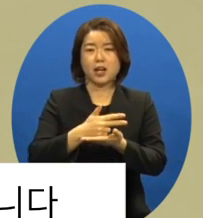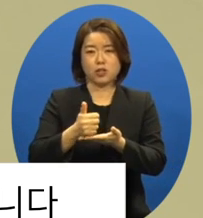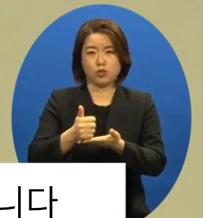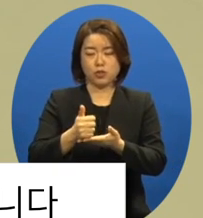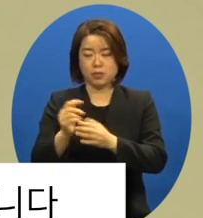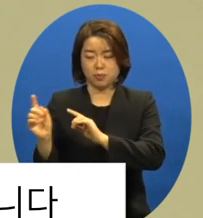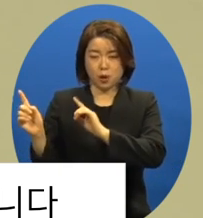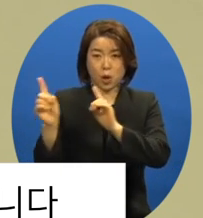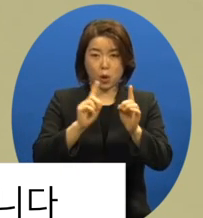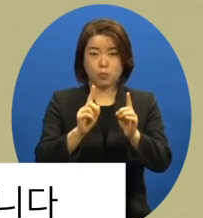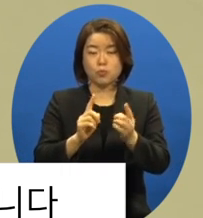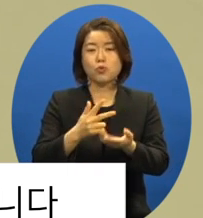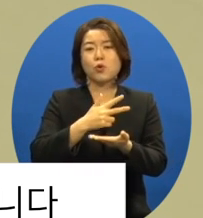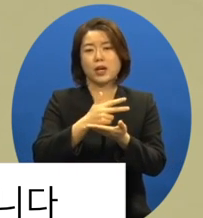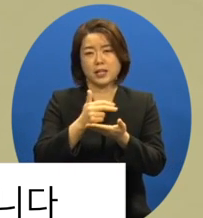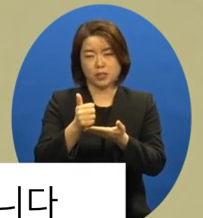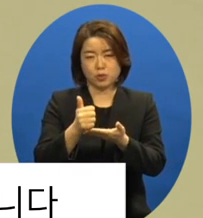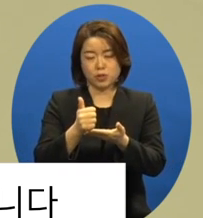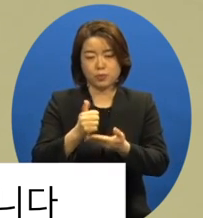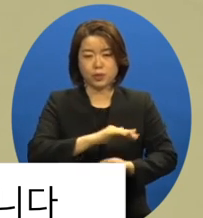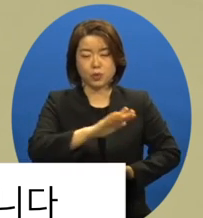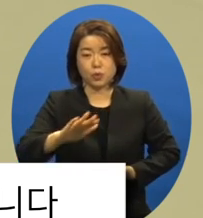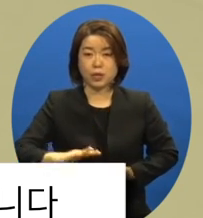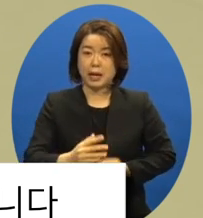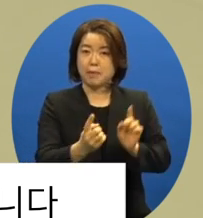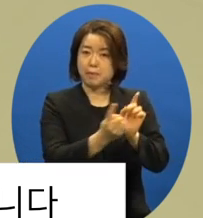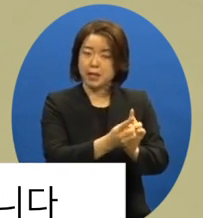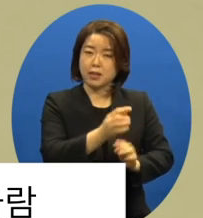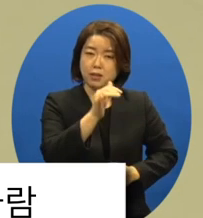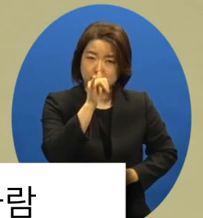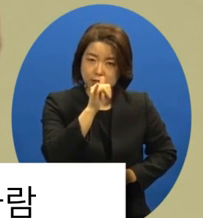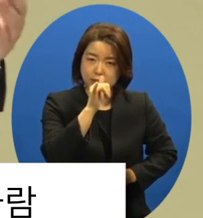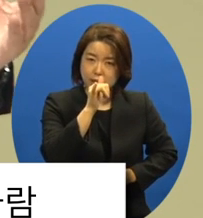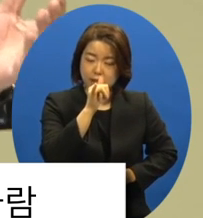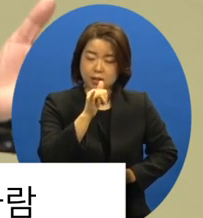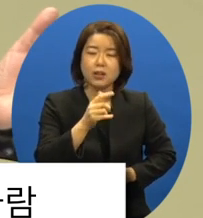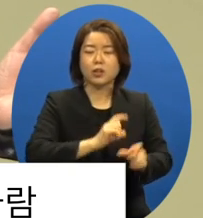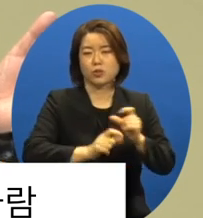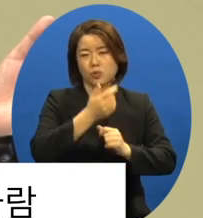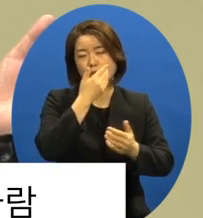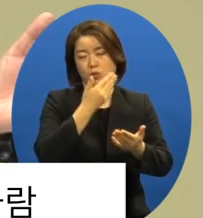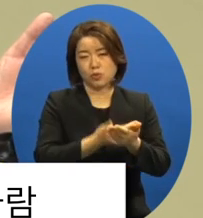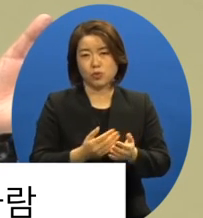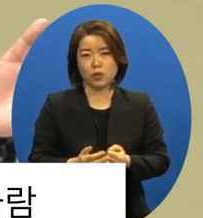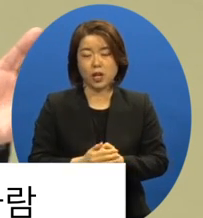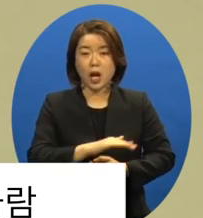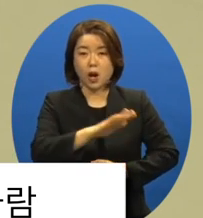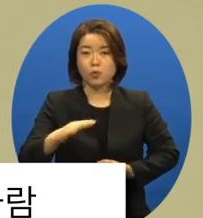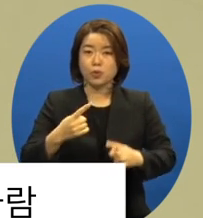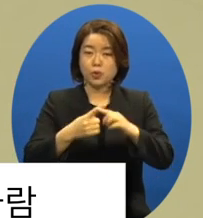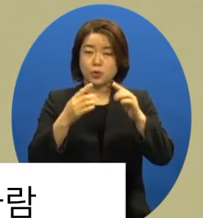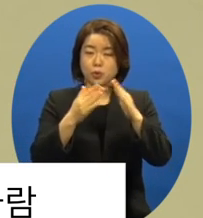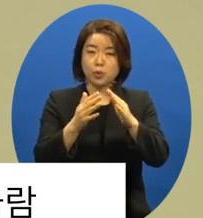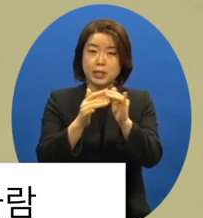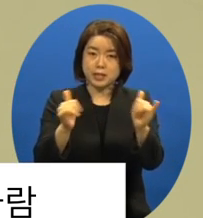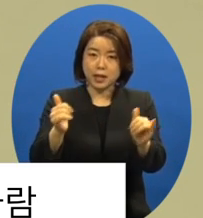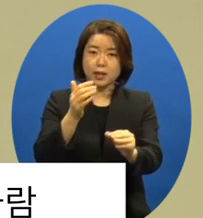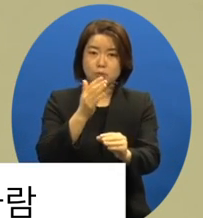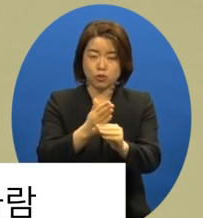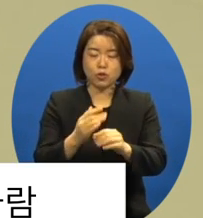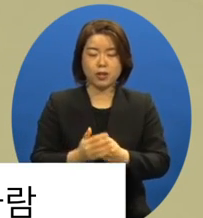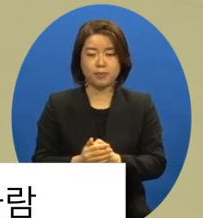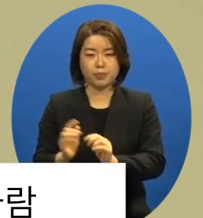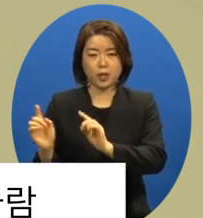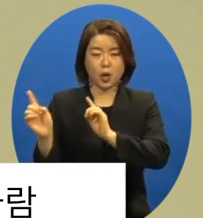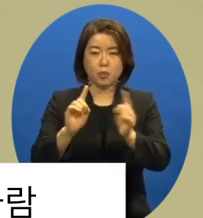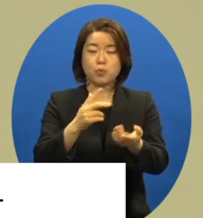주님, 부활의 주님을 우리가 만났느냐 하는 겁니다. 선한 목자 교회 교인들 중에 부활의 주님을 정말